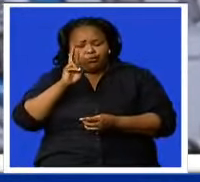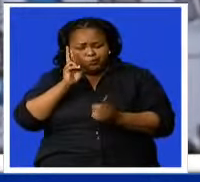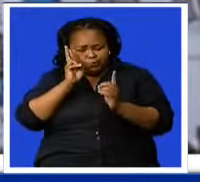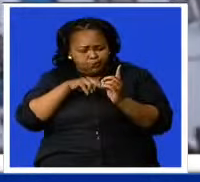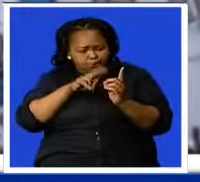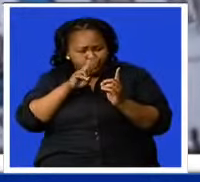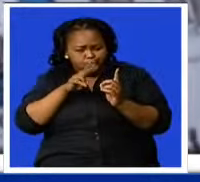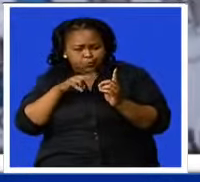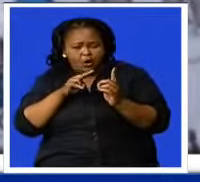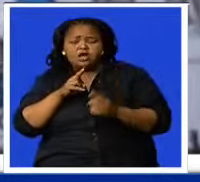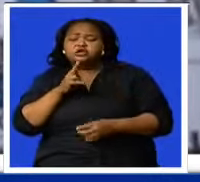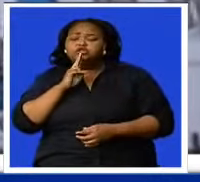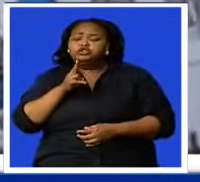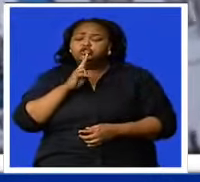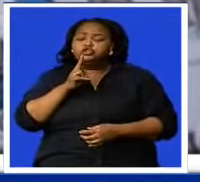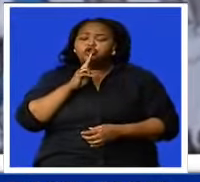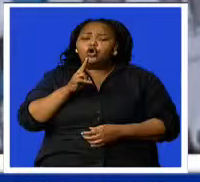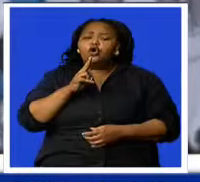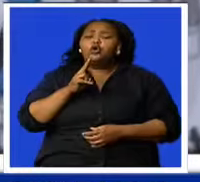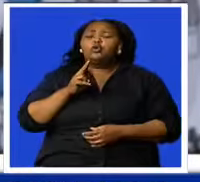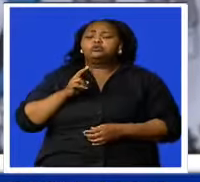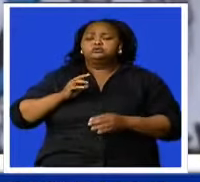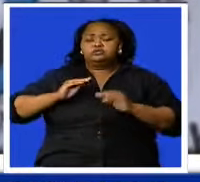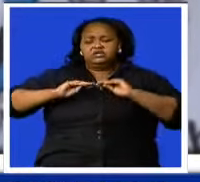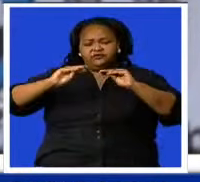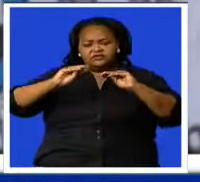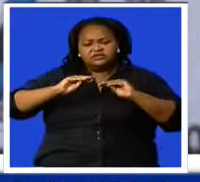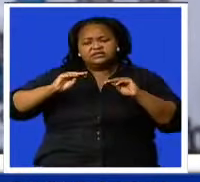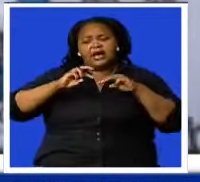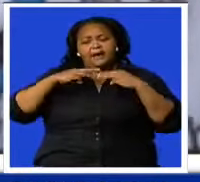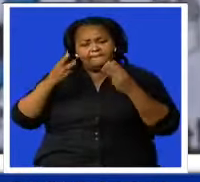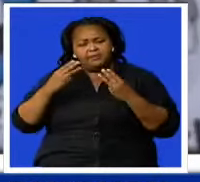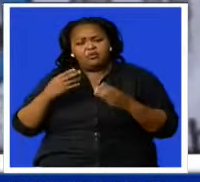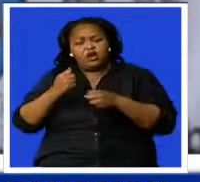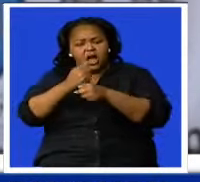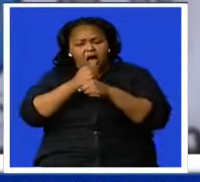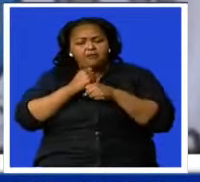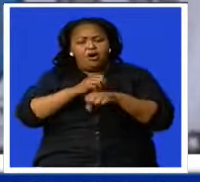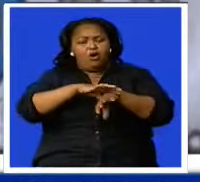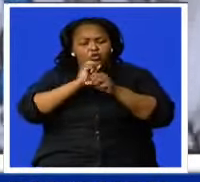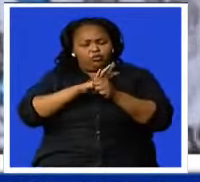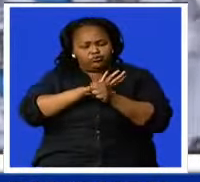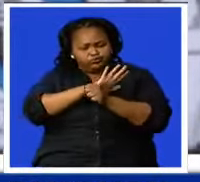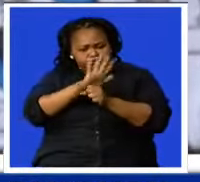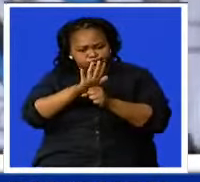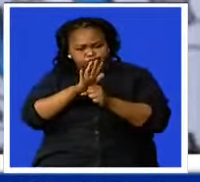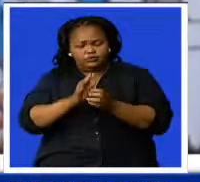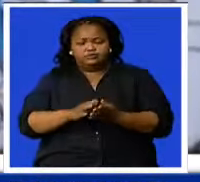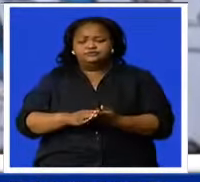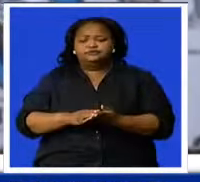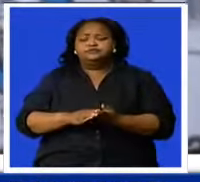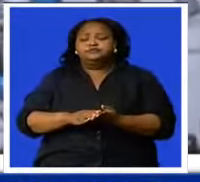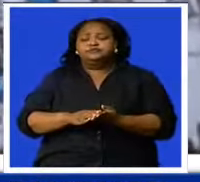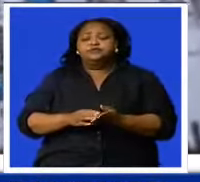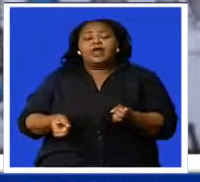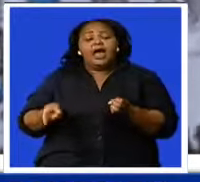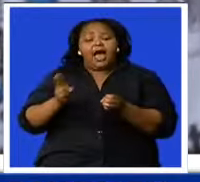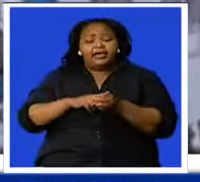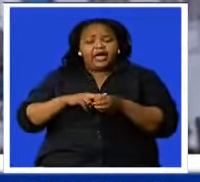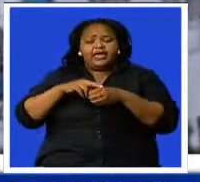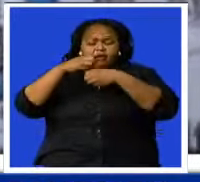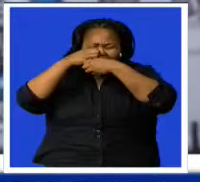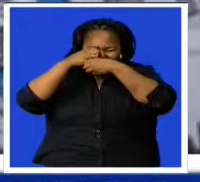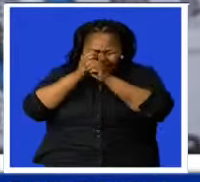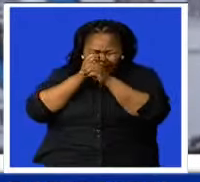lona sitawuqinisekisa ukuthi sifundzisa wona emaswati ngalomkhuhlane we-COVID-19. Siphinze futhi siwahlole